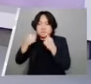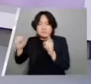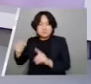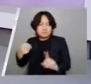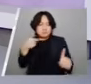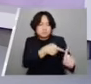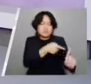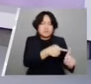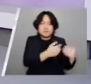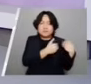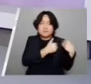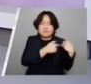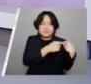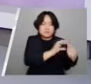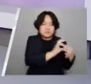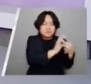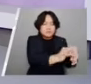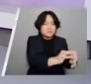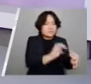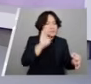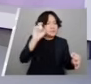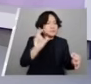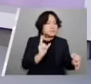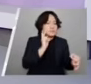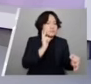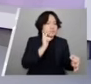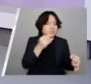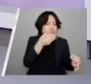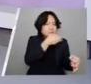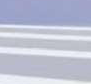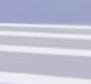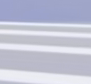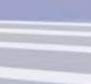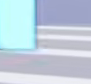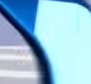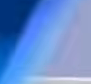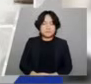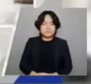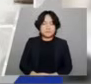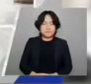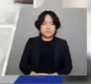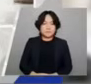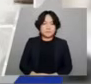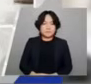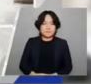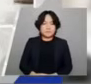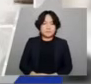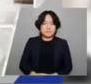Pangulong Rodrigo Duterte. Saksi, si Jonathan Andal.